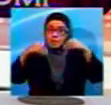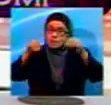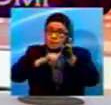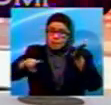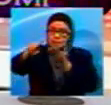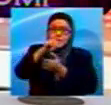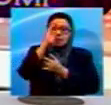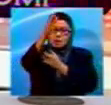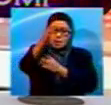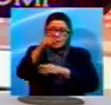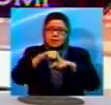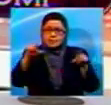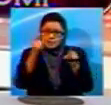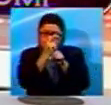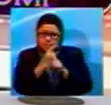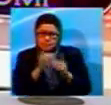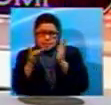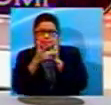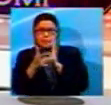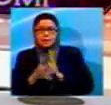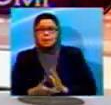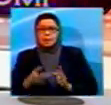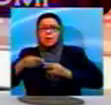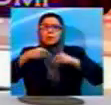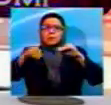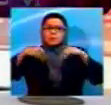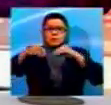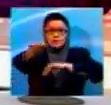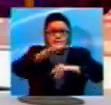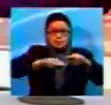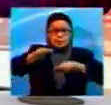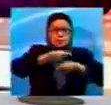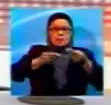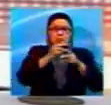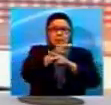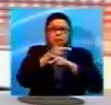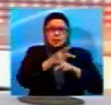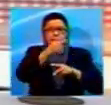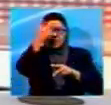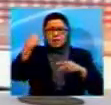menjalani pembetulan teknikal dalam dagangan berhati-hati berikutan pasaran yang tidak